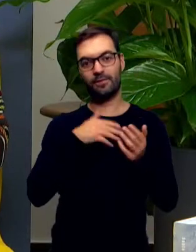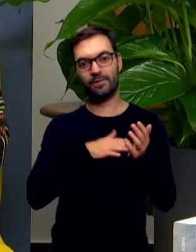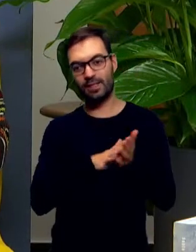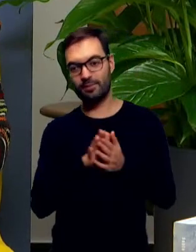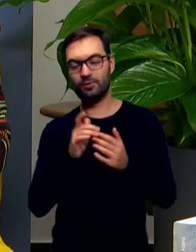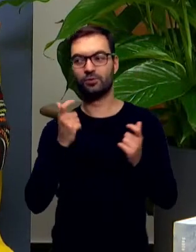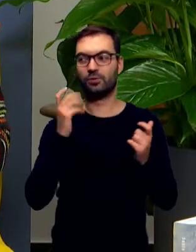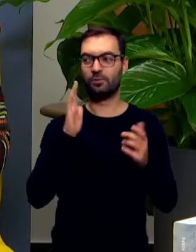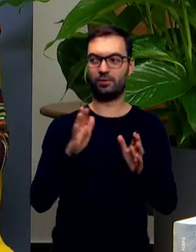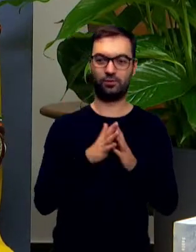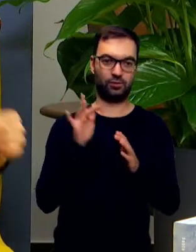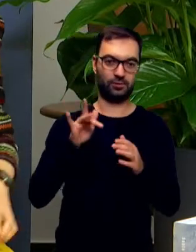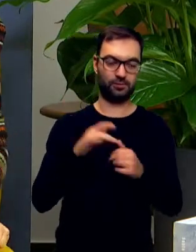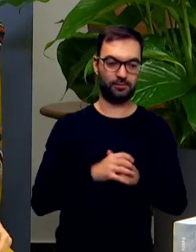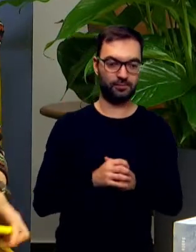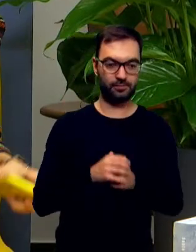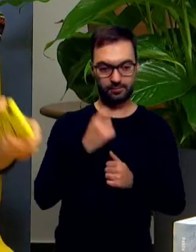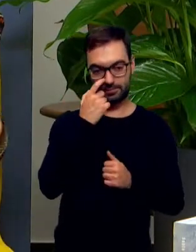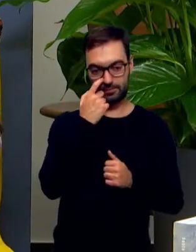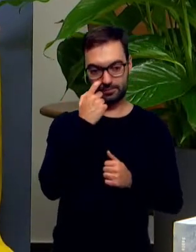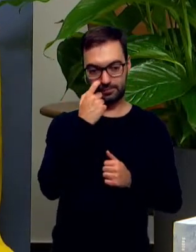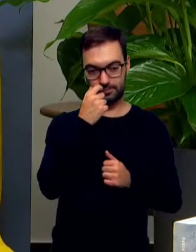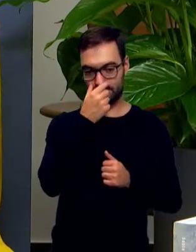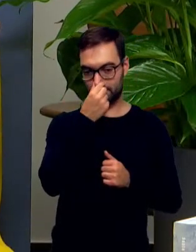tego, co też tutaj Państwo znajdą.